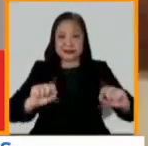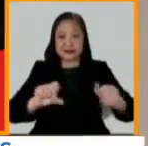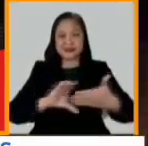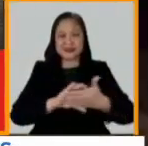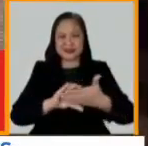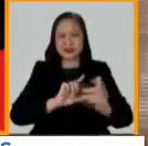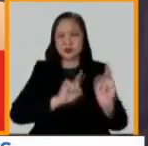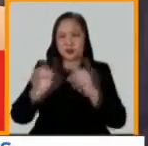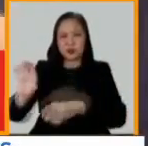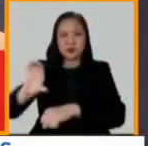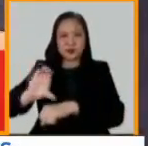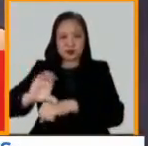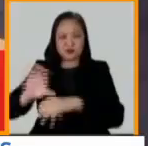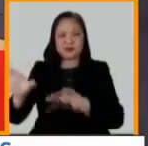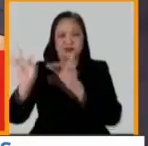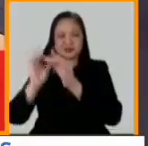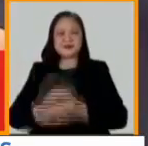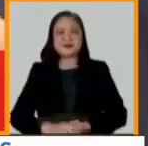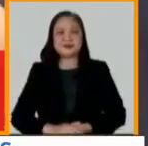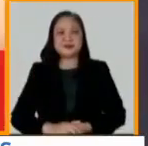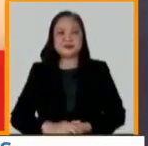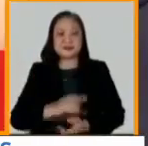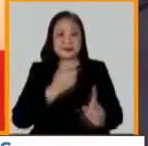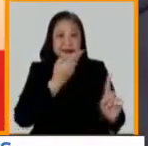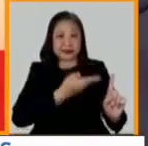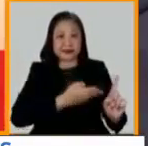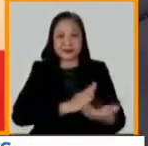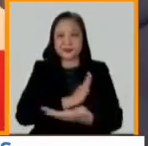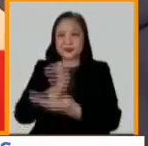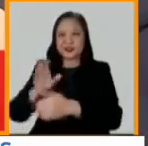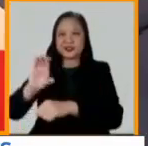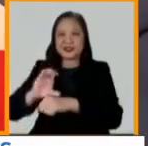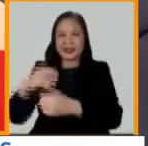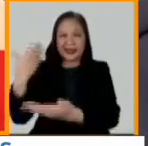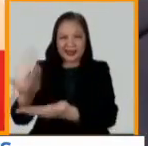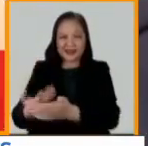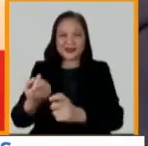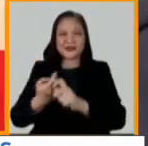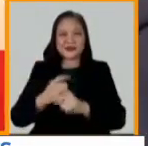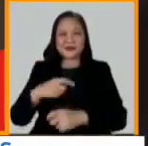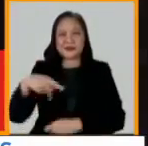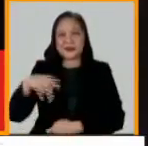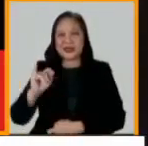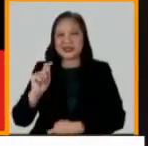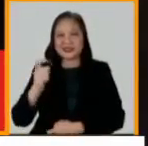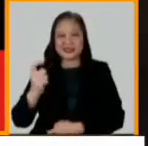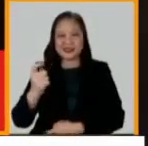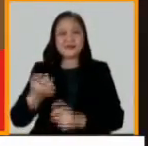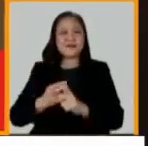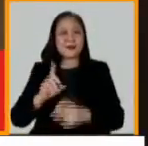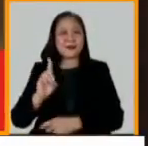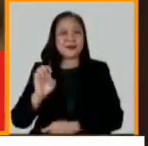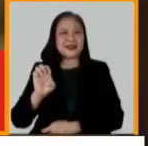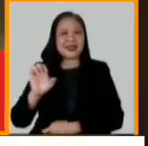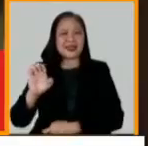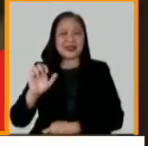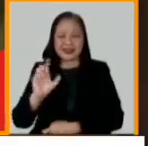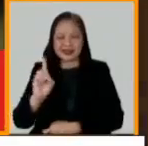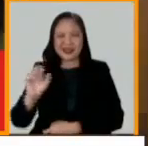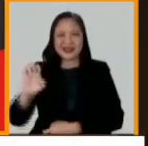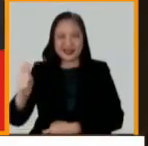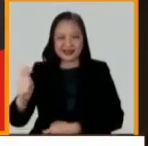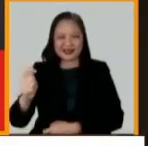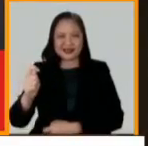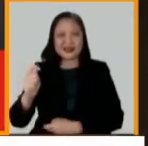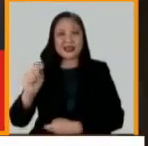sa simbahan unang pumunta matapos makarating kanina sa PITX mula sa Daet Camarines Sur, bagong salta siya sa Maynila at nais